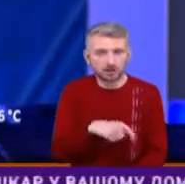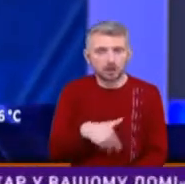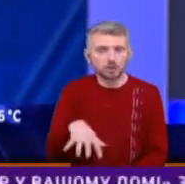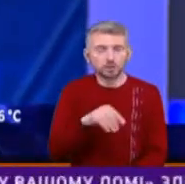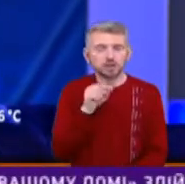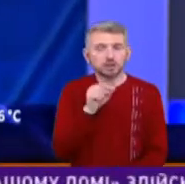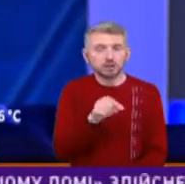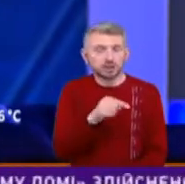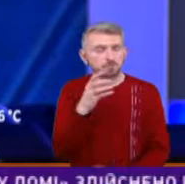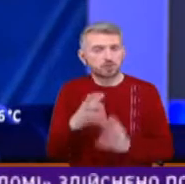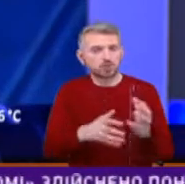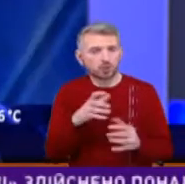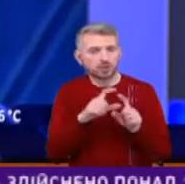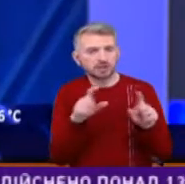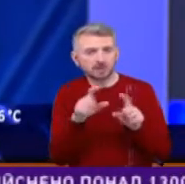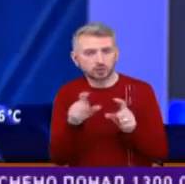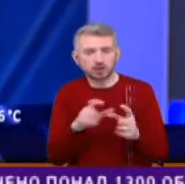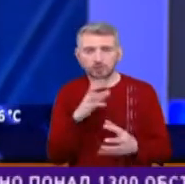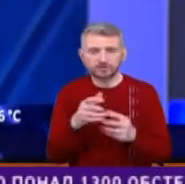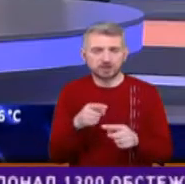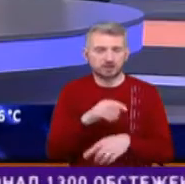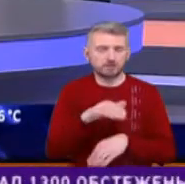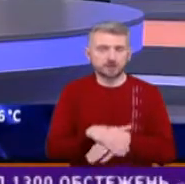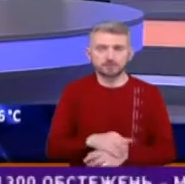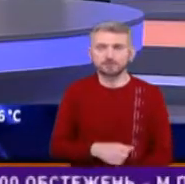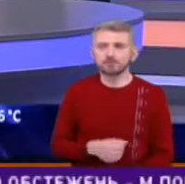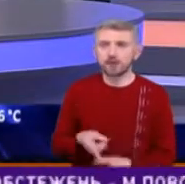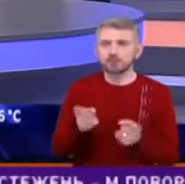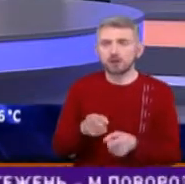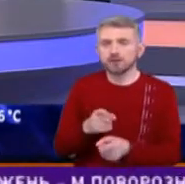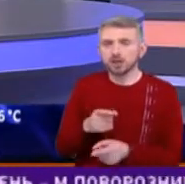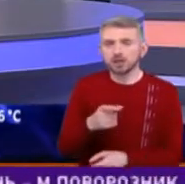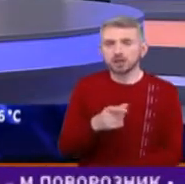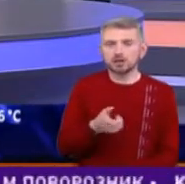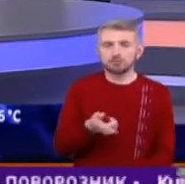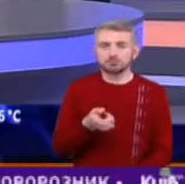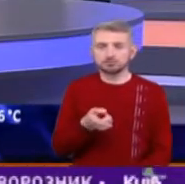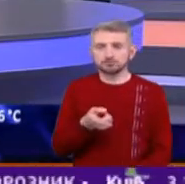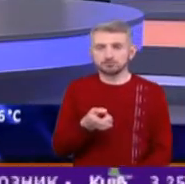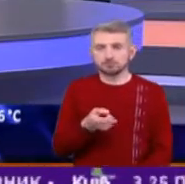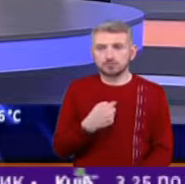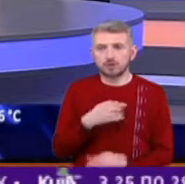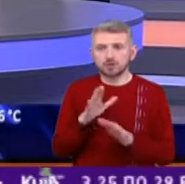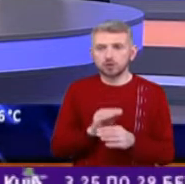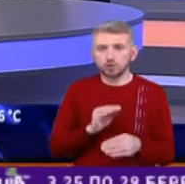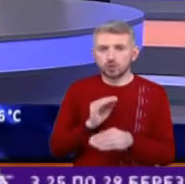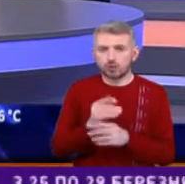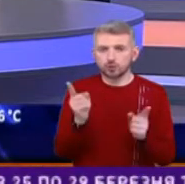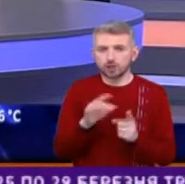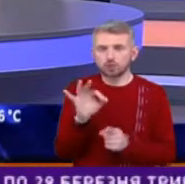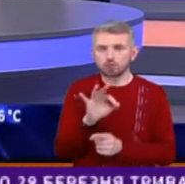цих і міжнародних інституціях у світі, це факт. Ну, насправді, якби, пане Сергію, я би тільки би додав коротенько